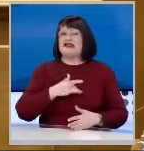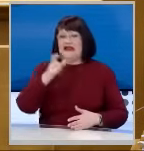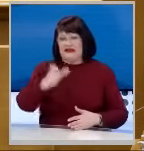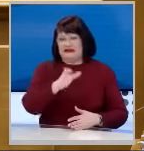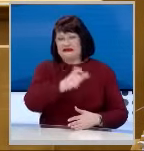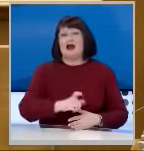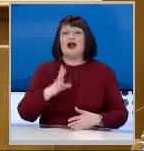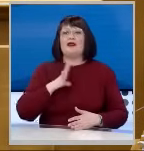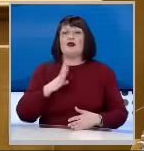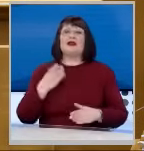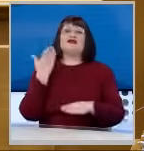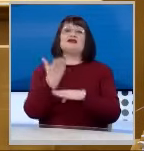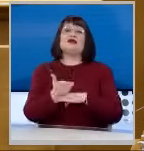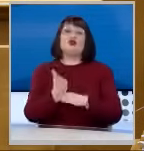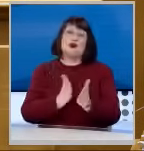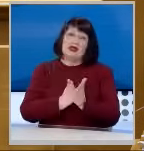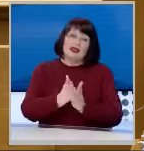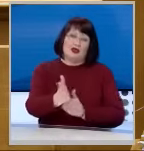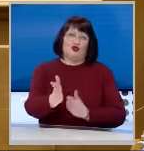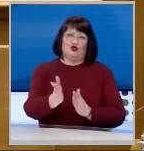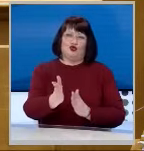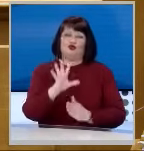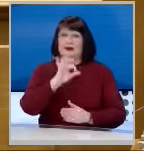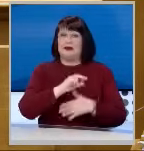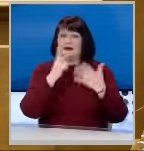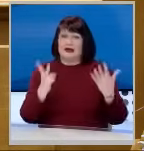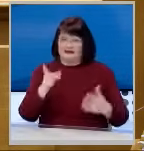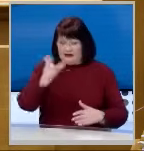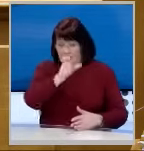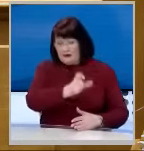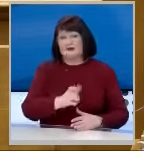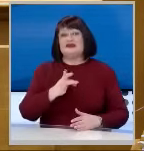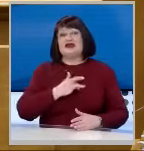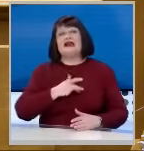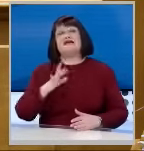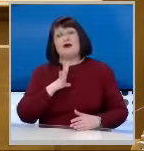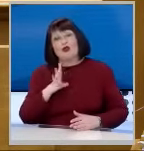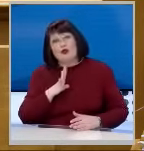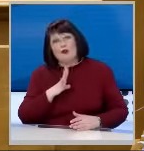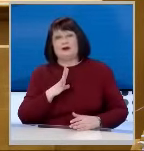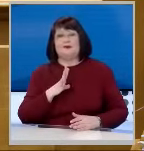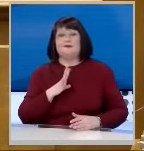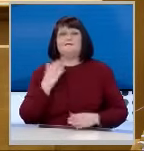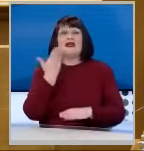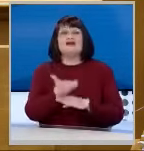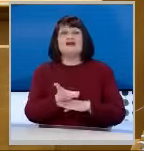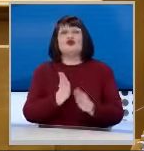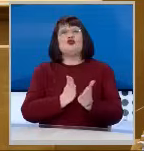ζητούν δικαίωση 57 ψυχές ζητούν